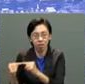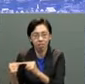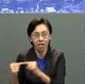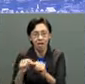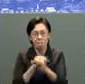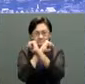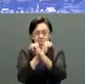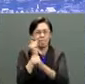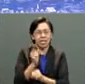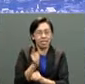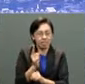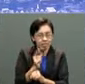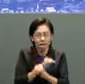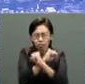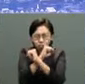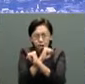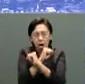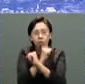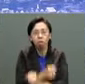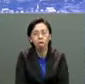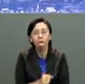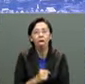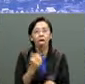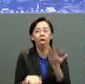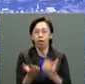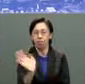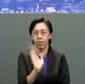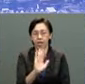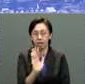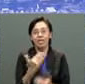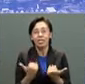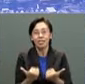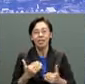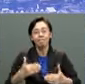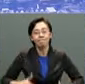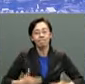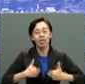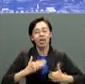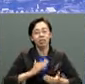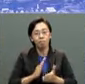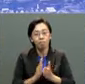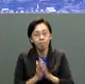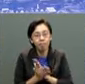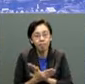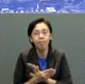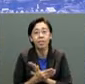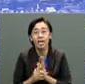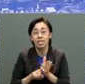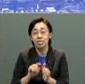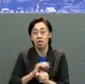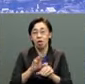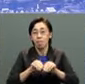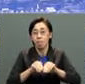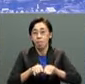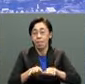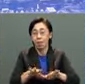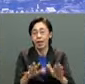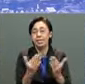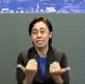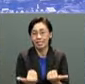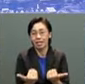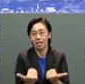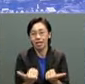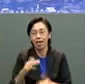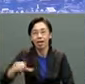องไม่ตกนะครับแต่ทุกเรื่องที่เราอยู่ตรงนี้เราปรับตัวเข้าสู่ภาวะของการติดเชื้อตรงนี้นะครับในสถานการณ์การระบาดอย่